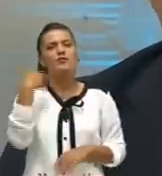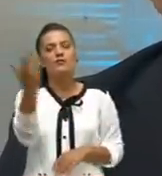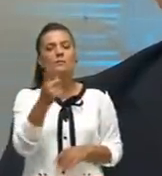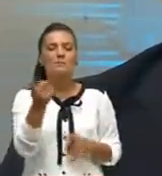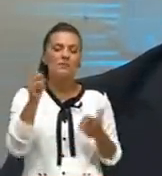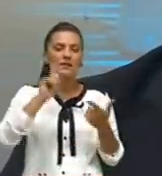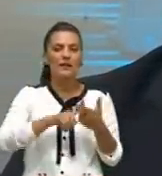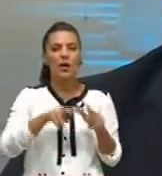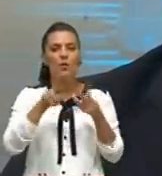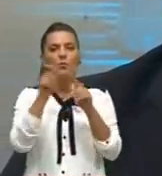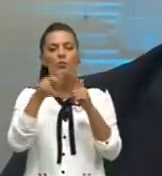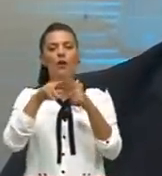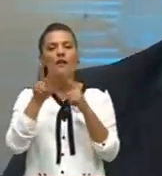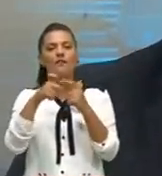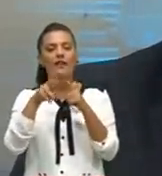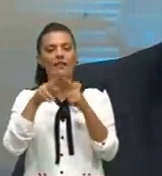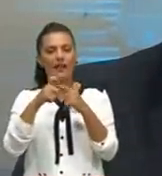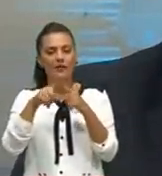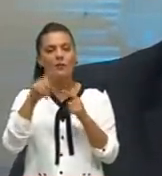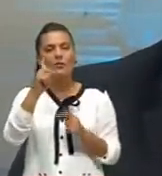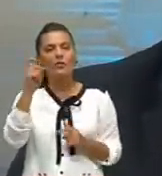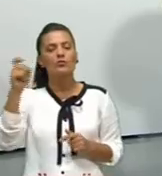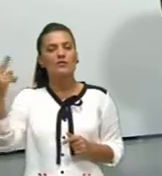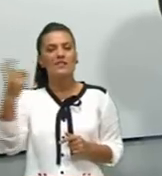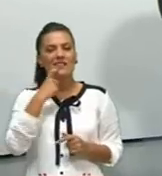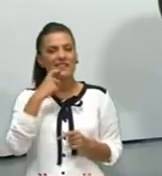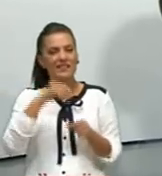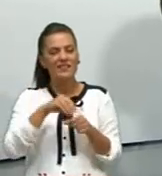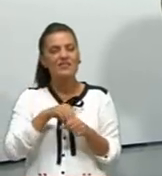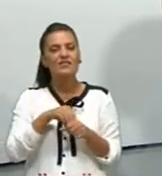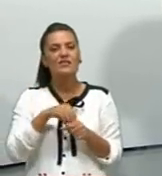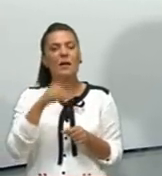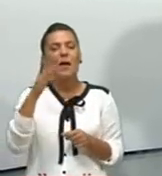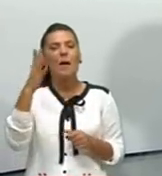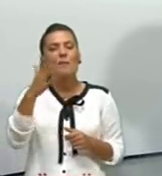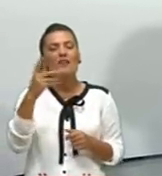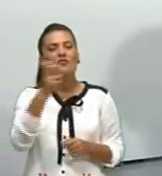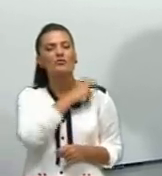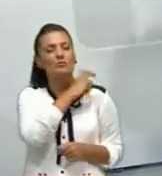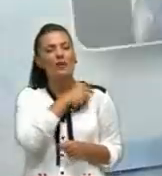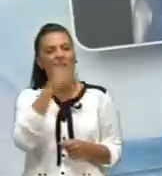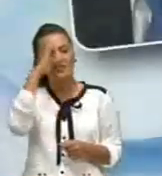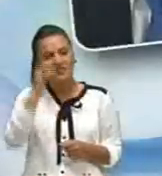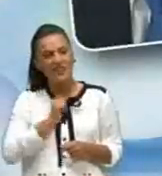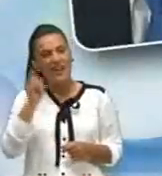sonraki teknemizin adı Muavenet'ti. O da 1992 yılında 5 subayımızın şehit olduğu bir